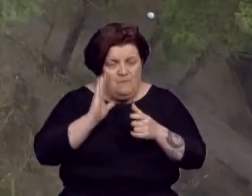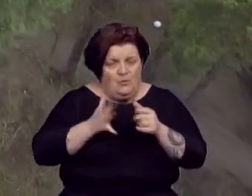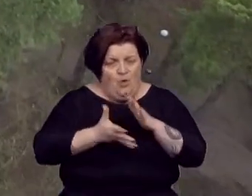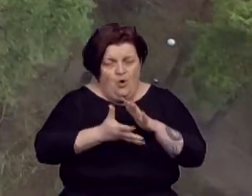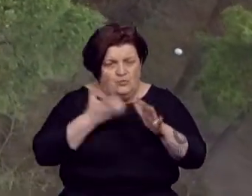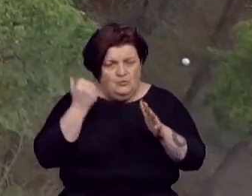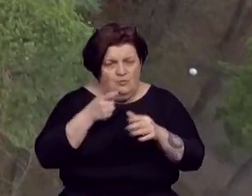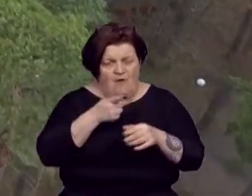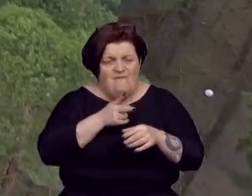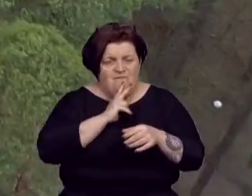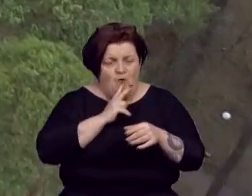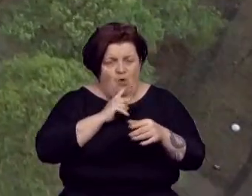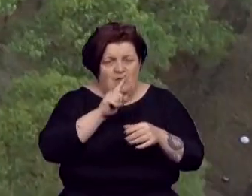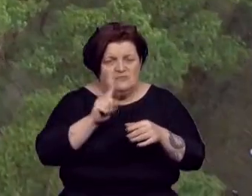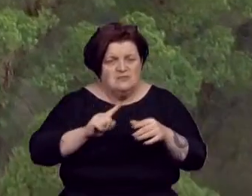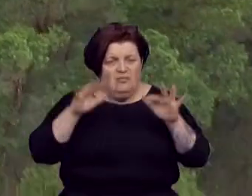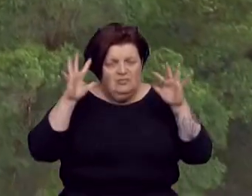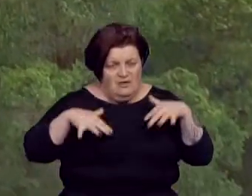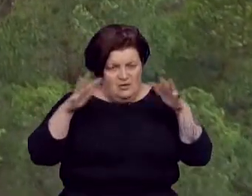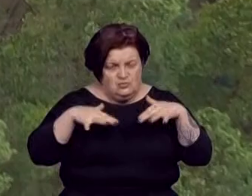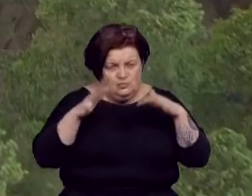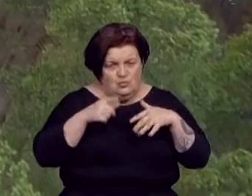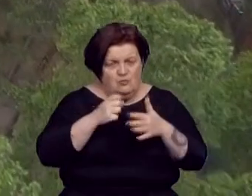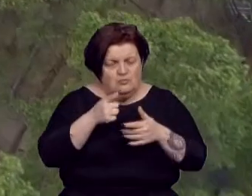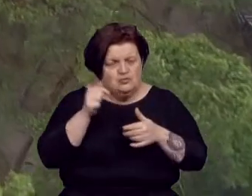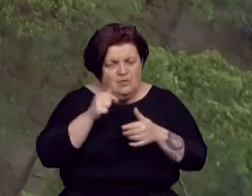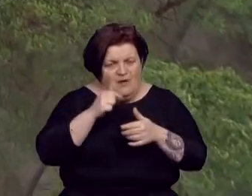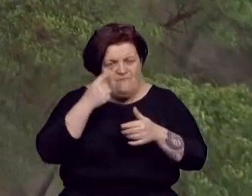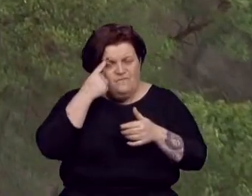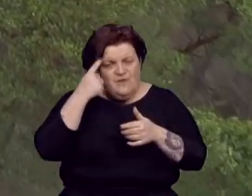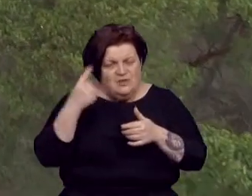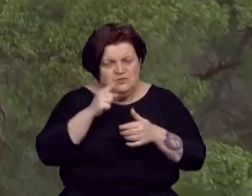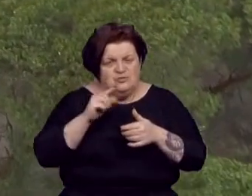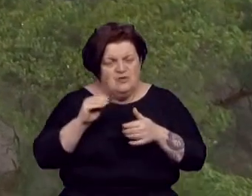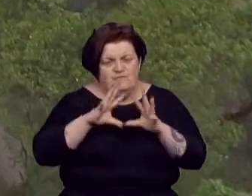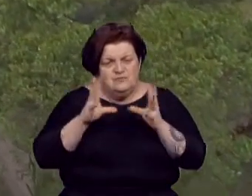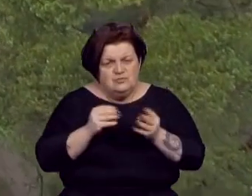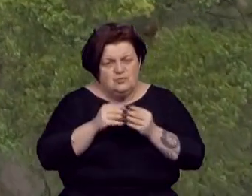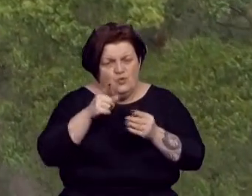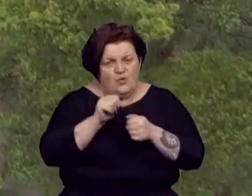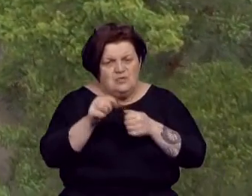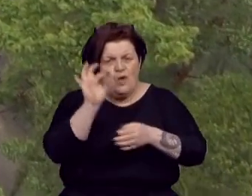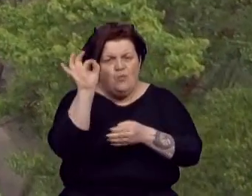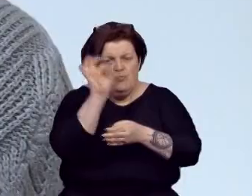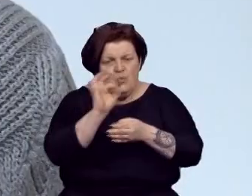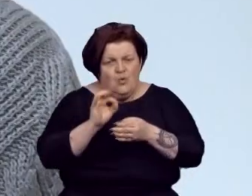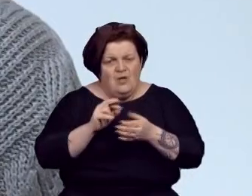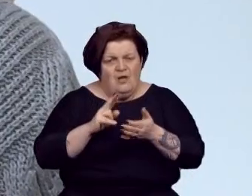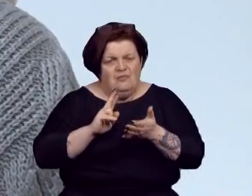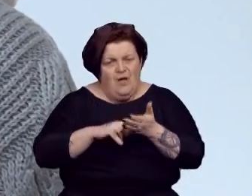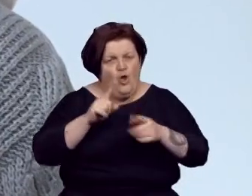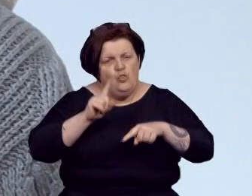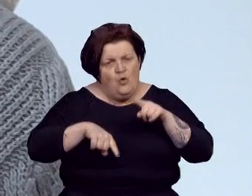odbierały tą wodę opadową. Tak? No, musimy tu mieć świadomość, że wszystko to jest zaprojektowane